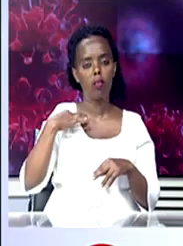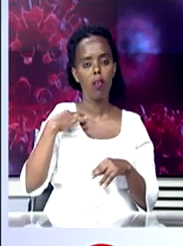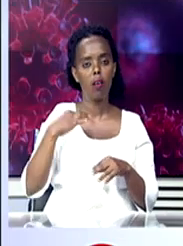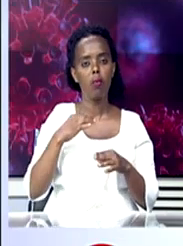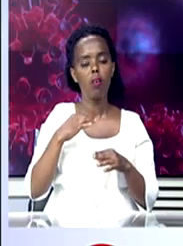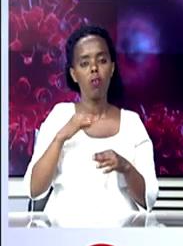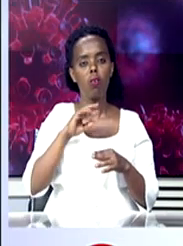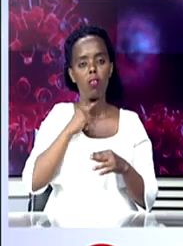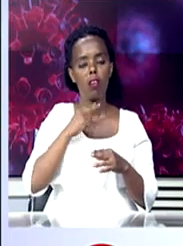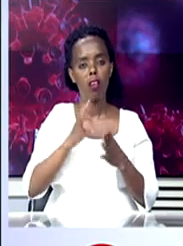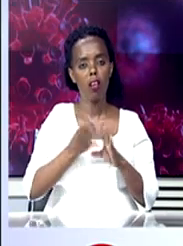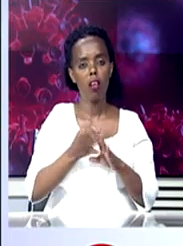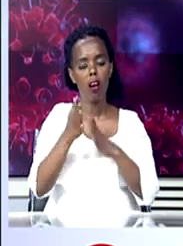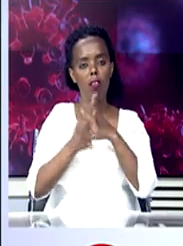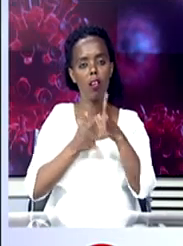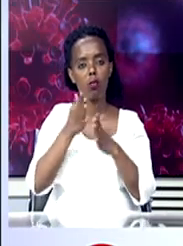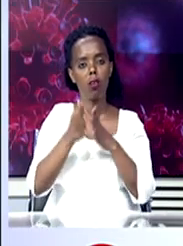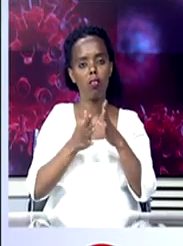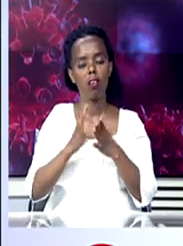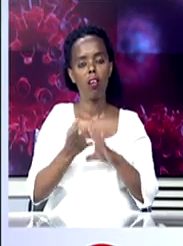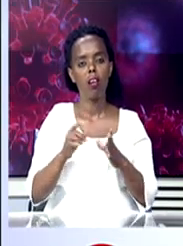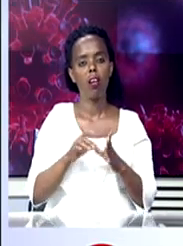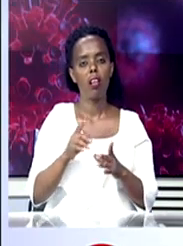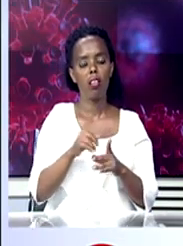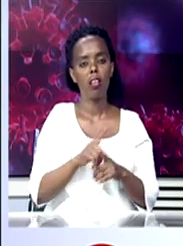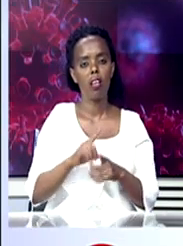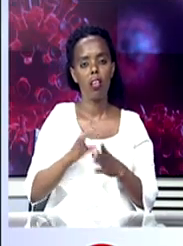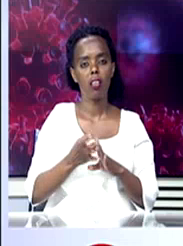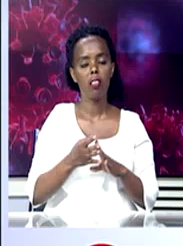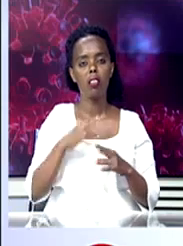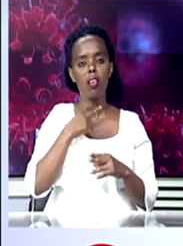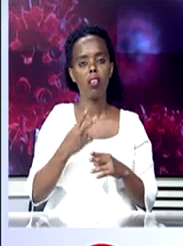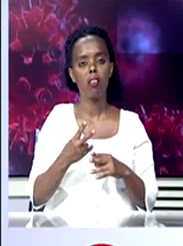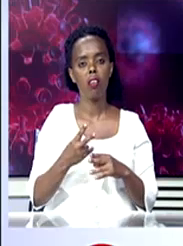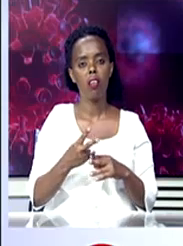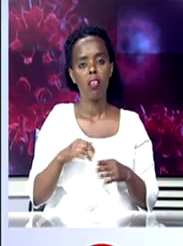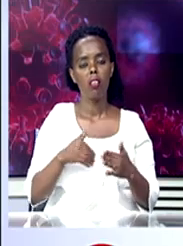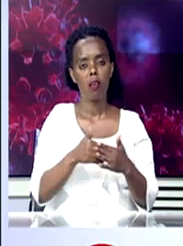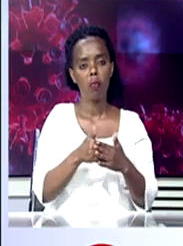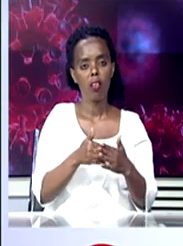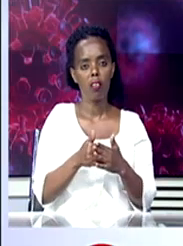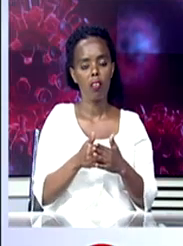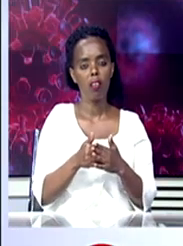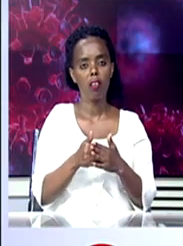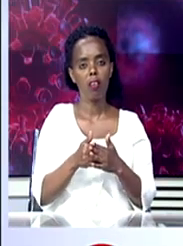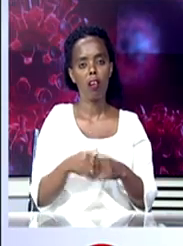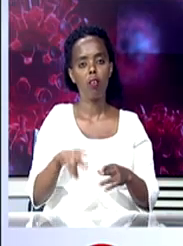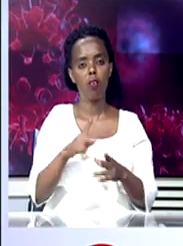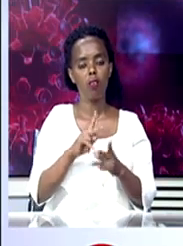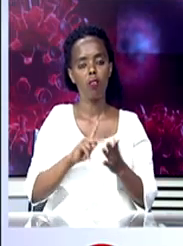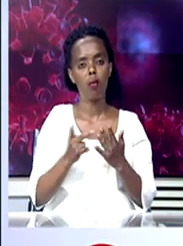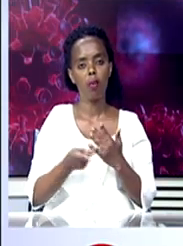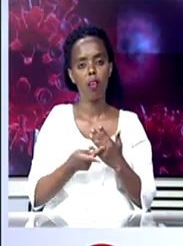galun afletodanis satawu kalletti garagaratin sagale danis satawu sambirakka qaqqabuf kalletin kaame